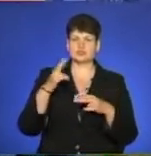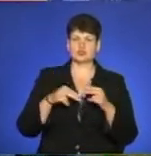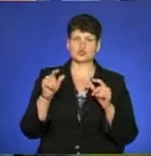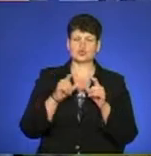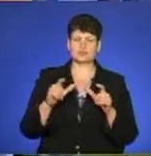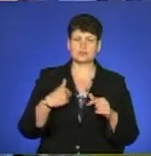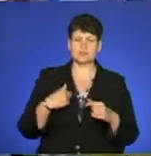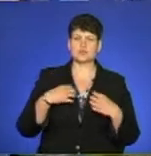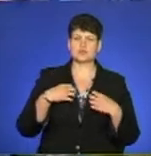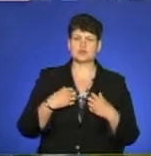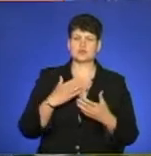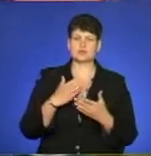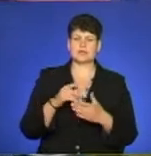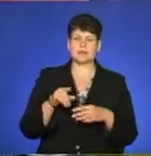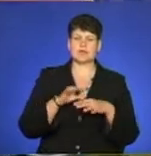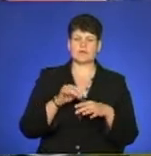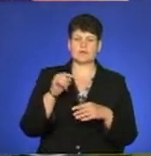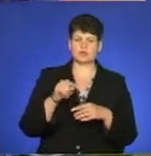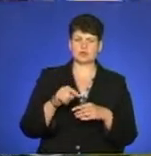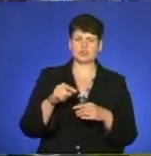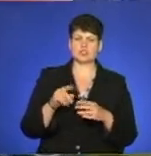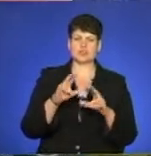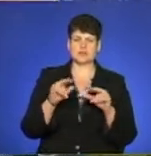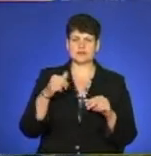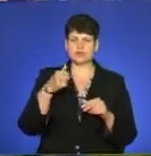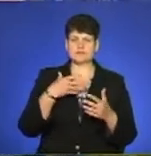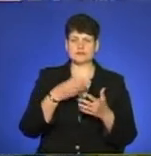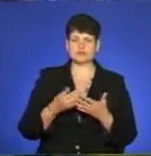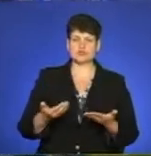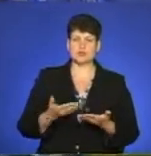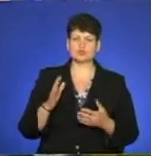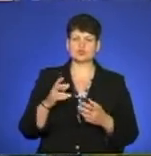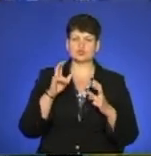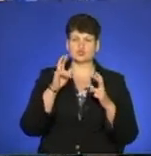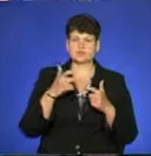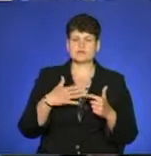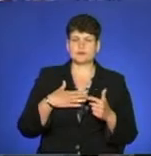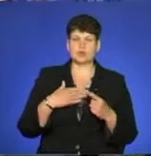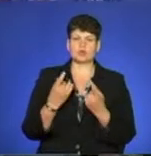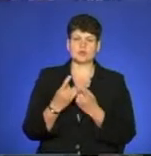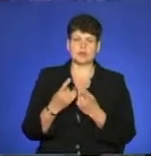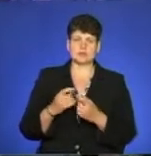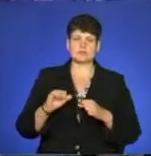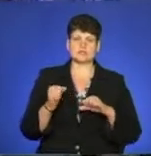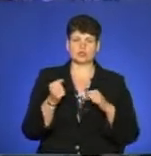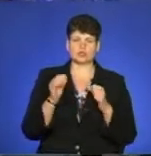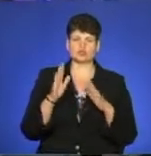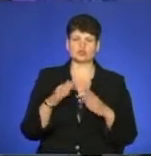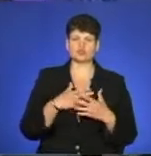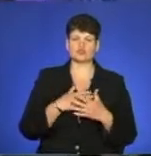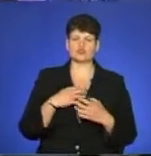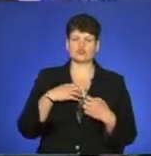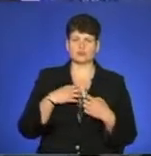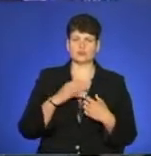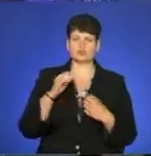мені дуже сумно, адже тут я провела найщасливіші роки в своєму житті. Буду дуже скучати за своїми однокласниками, за друзями. Дуже буду сумувати, буду